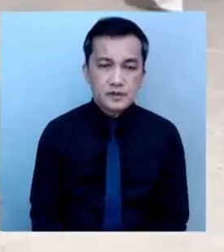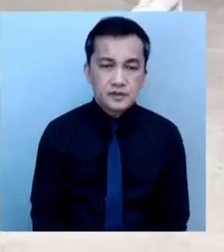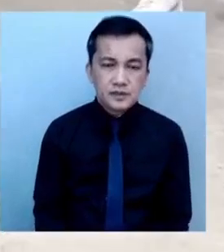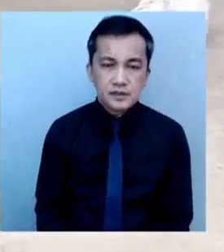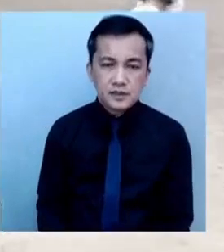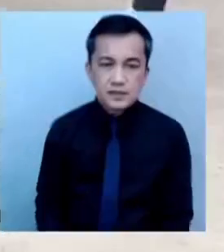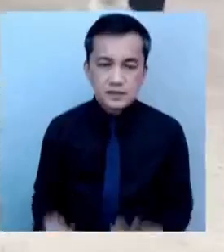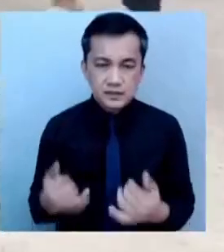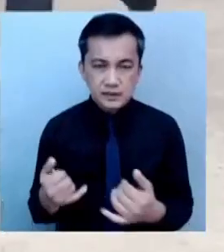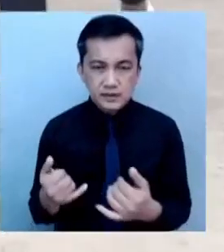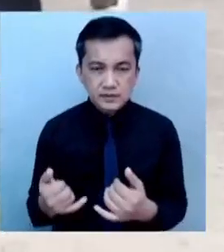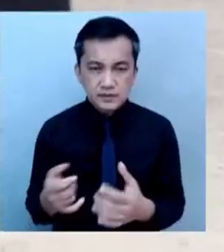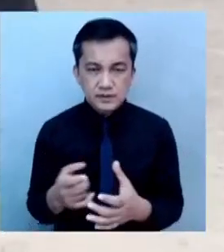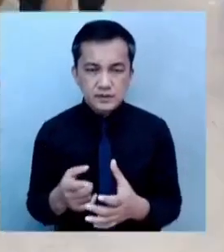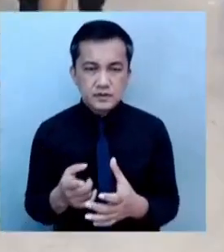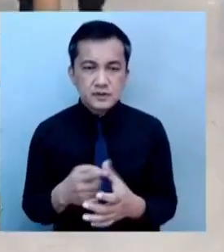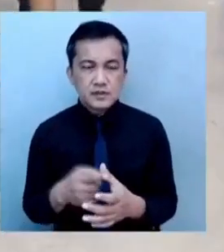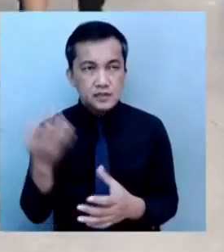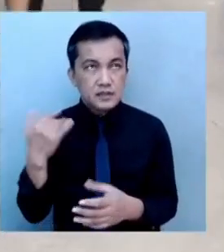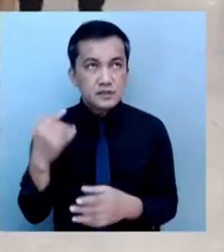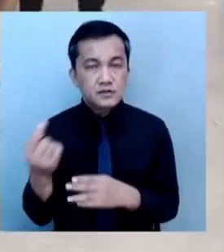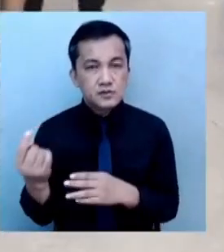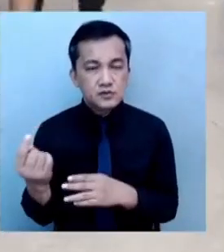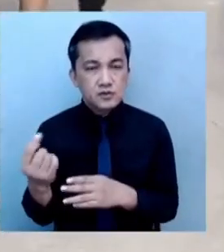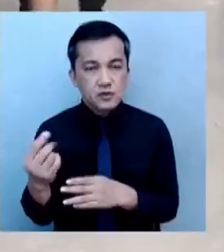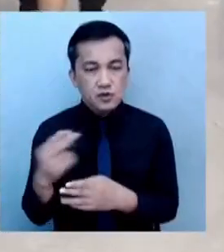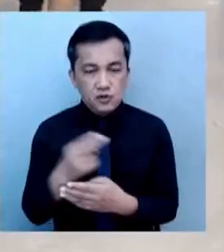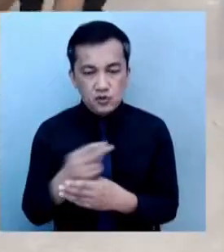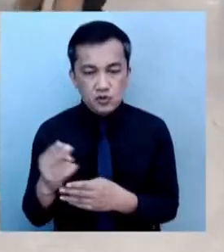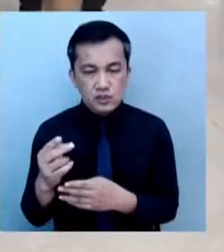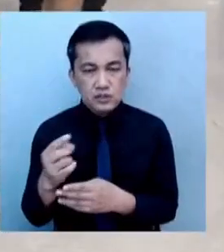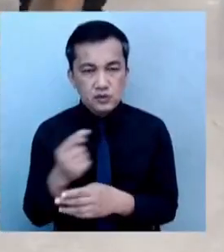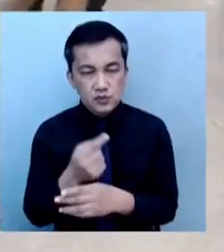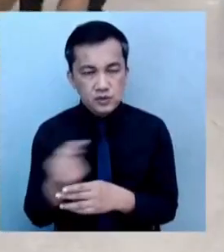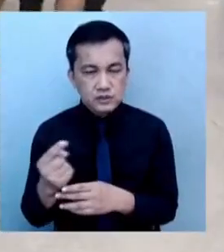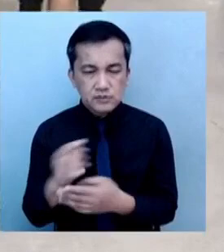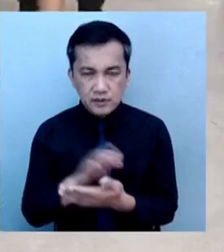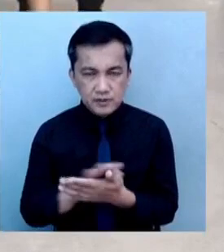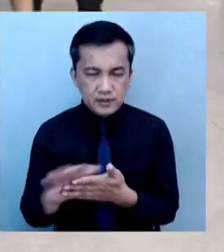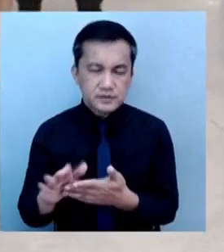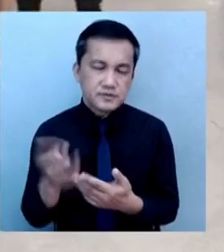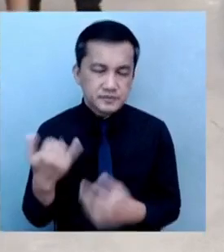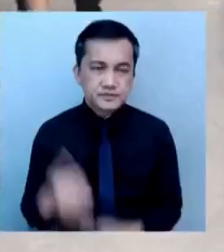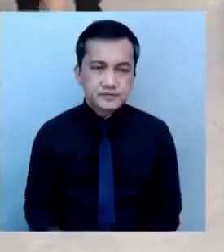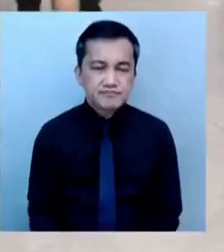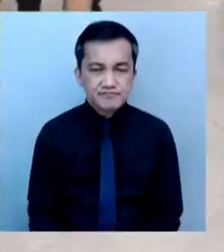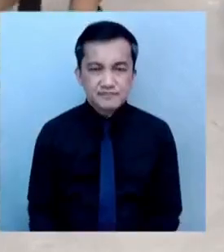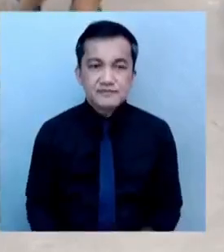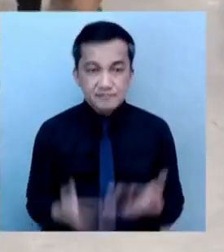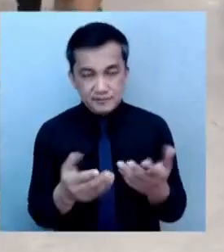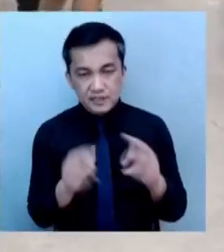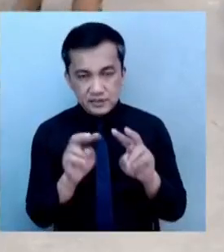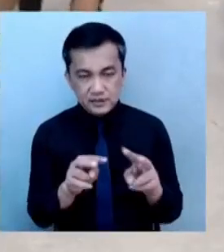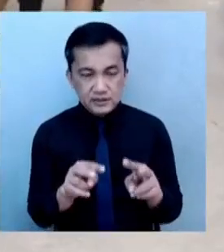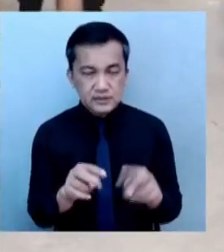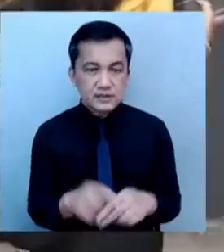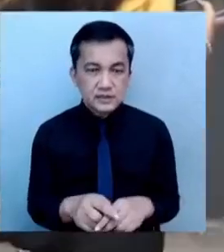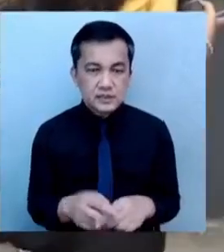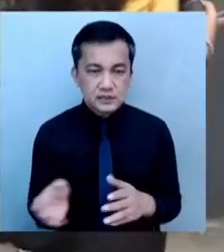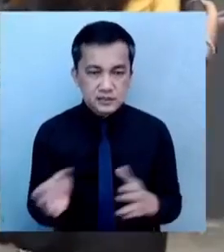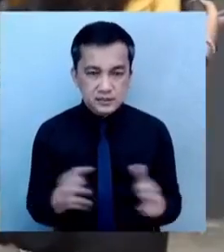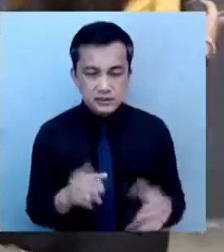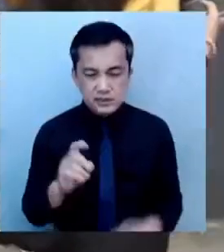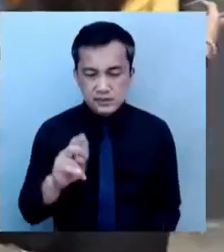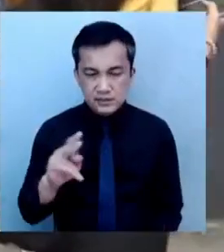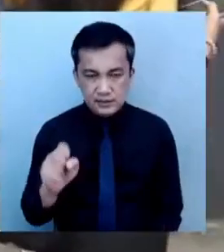Ngayon lamang ito. Nung nagdaang Holy Week ay naging maayos naman, Carmina. Okay, we're going to have to look into that. In the meantime, Dennis Dato there